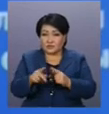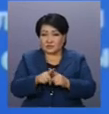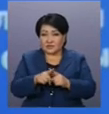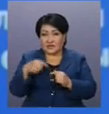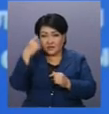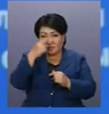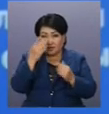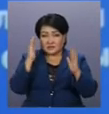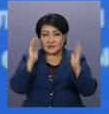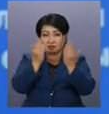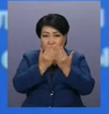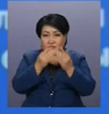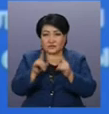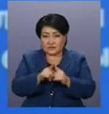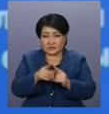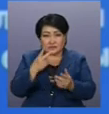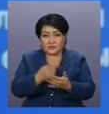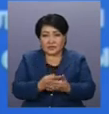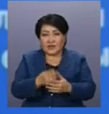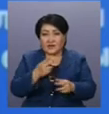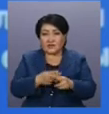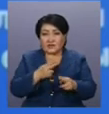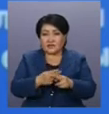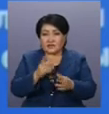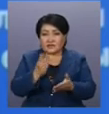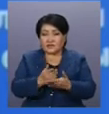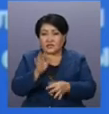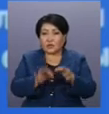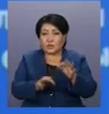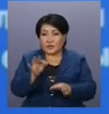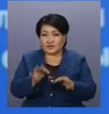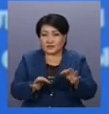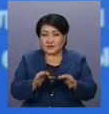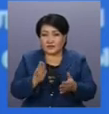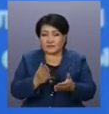азаматты танытуға кедергі келтіретін киімді киюге тыйым салатын норма да бар.